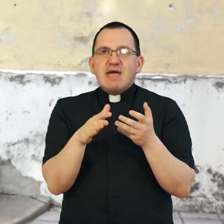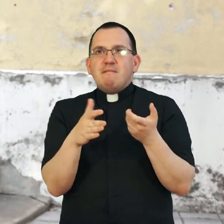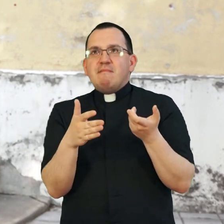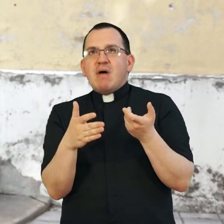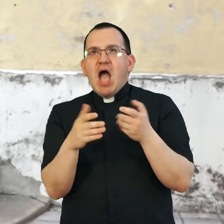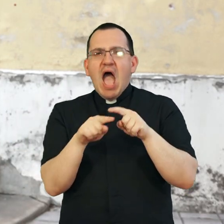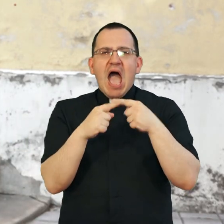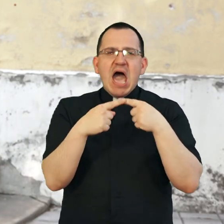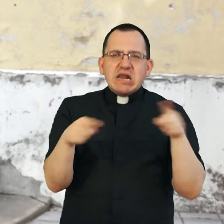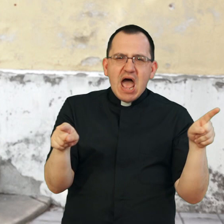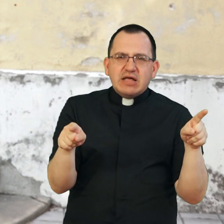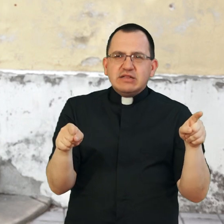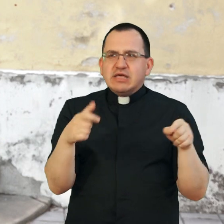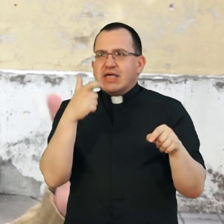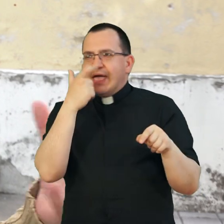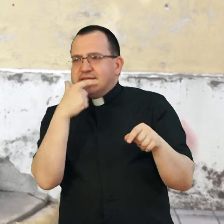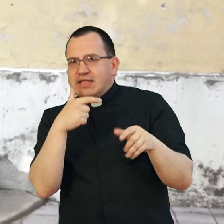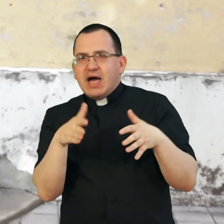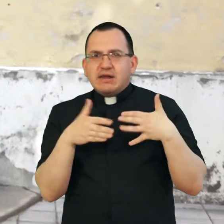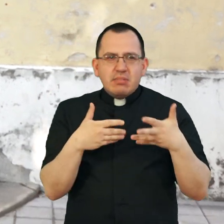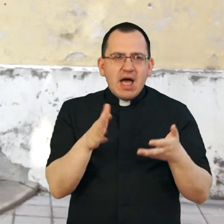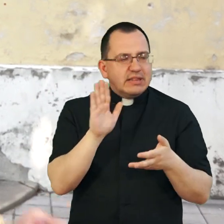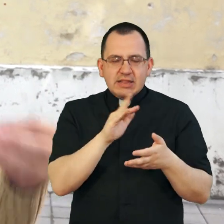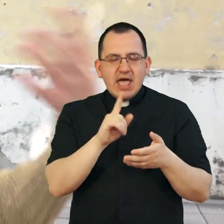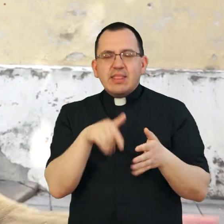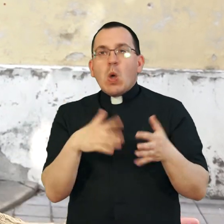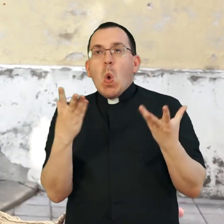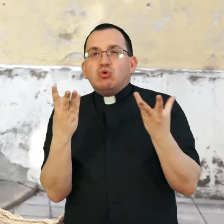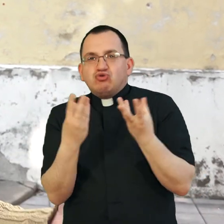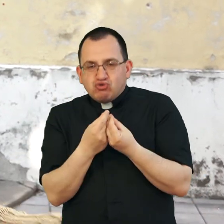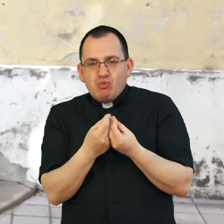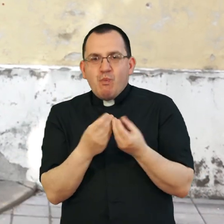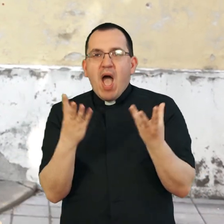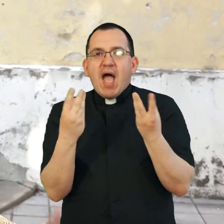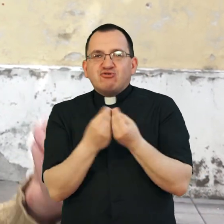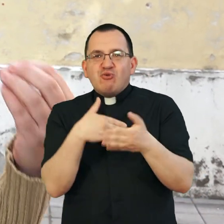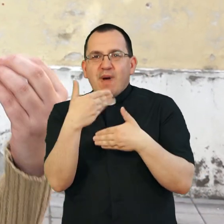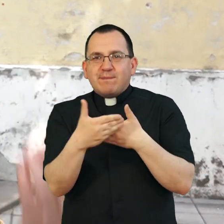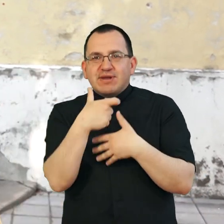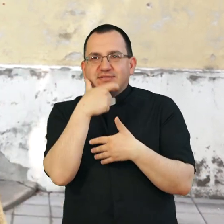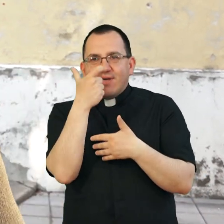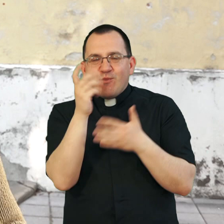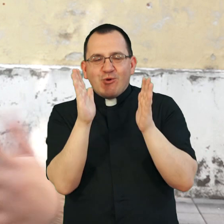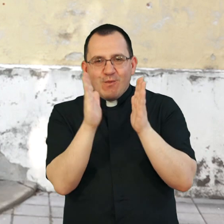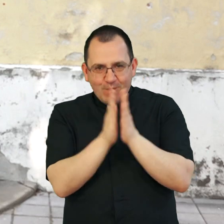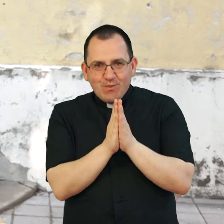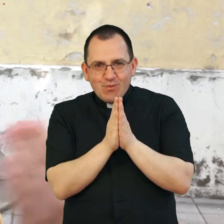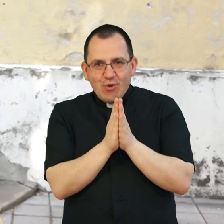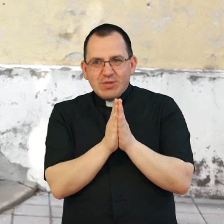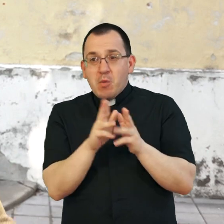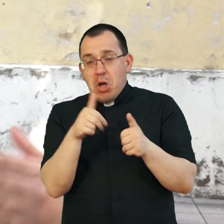ono, razlike u generacijama i sve to, nego svi smo tu zajedno. Svi smo zajedno pred gospodinom, svako sa svojim